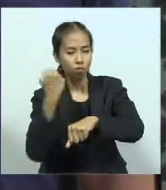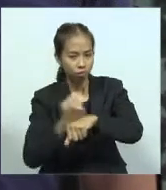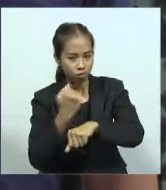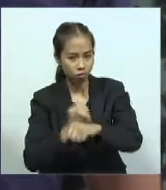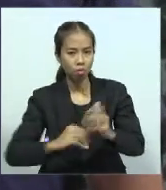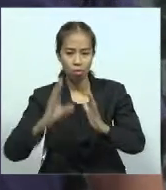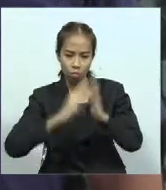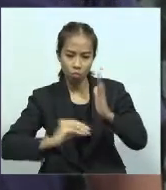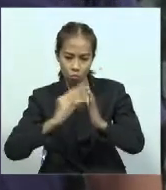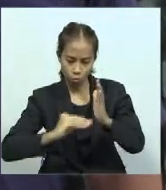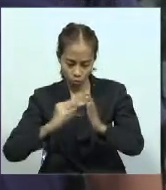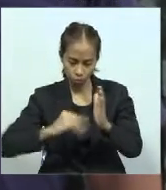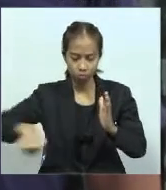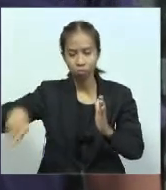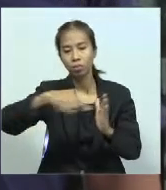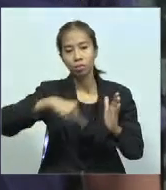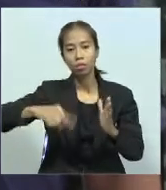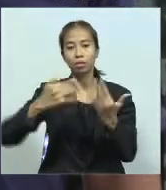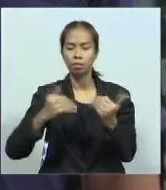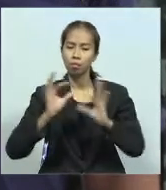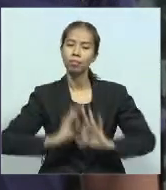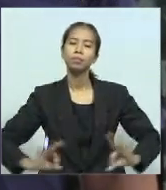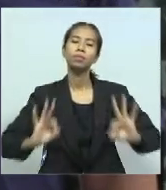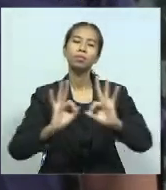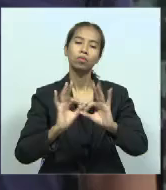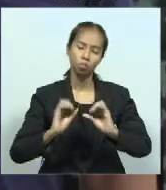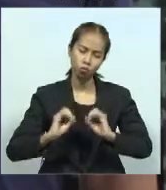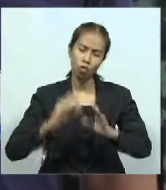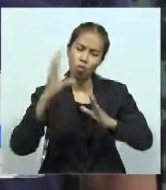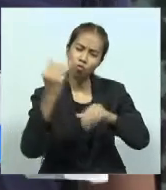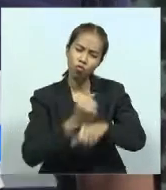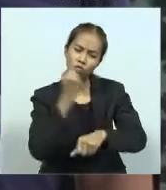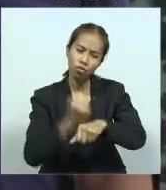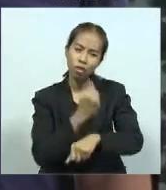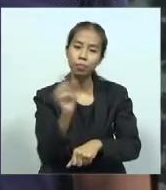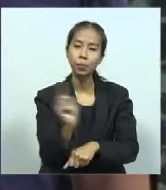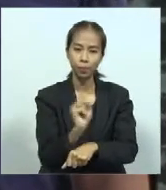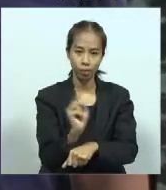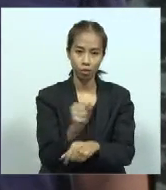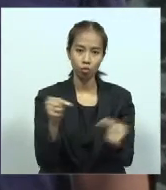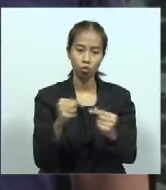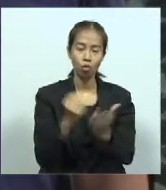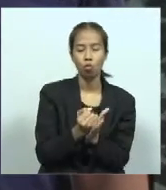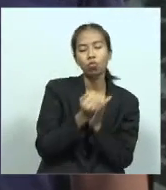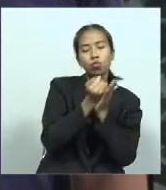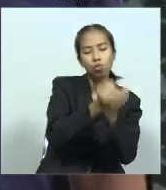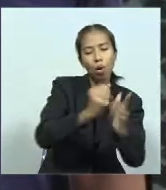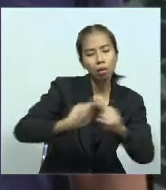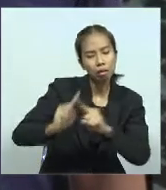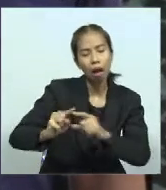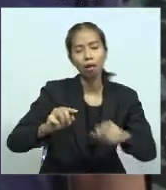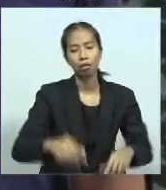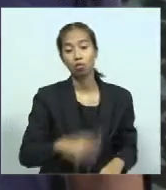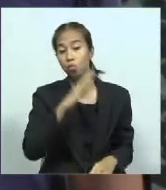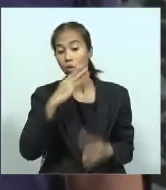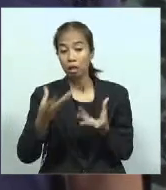ความรู้ให้กับกำลังพลของเราเรื่องที่เราเน้นในการฝึกครับก็คือจะเรื่องการช่วยเหลือบรรเทาสาธารณภัยเกี่ยวกับเรื่องดินโคลน